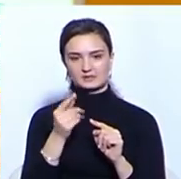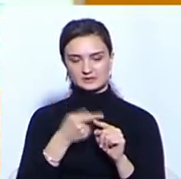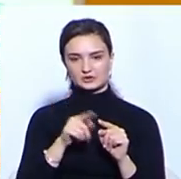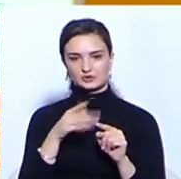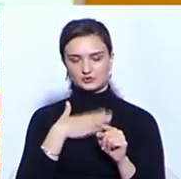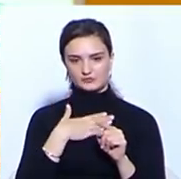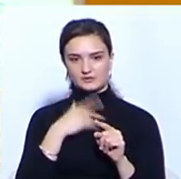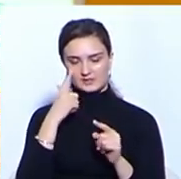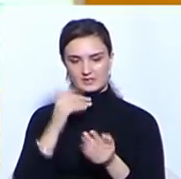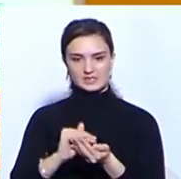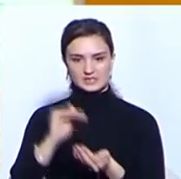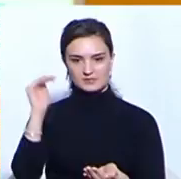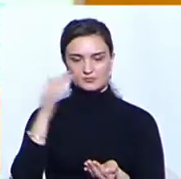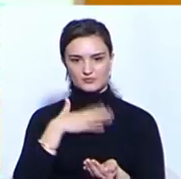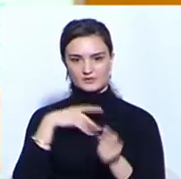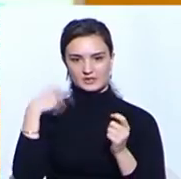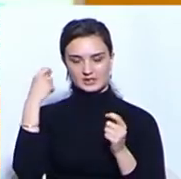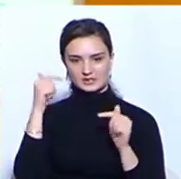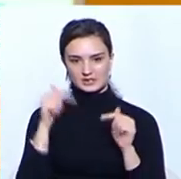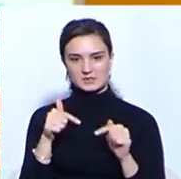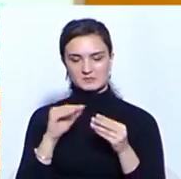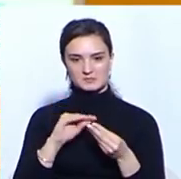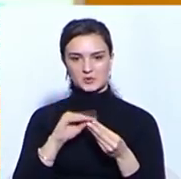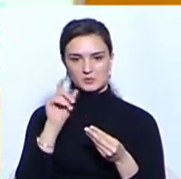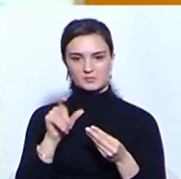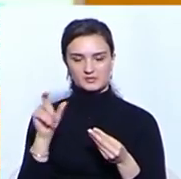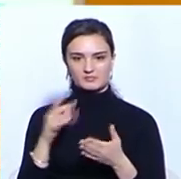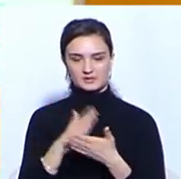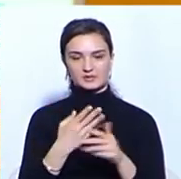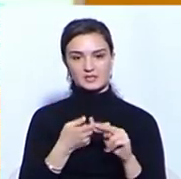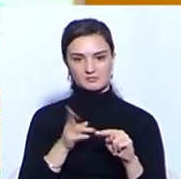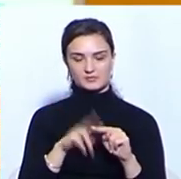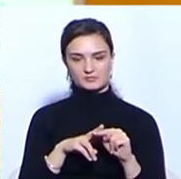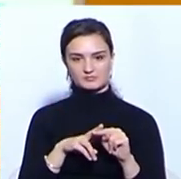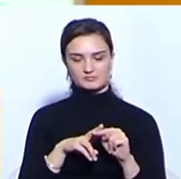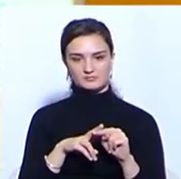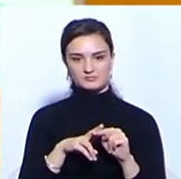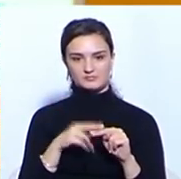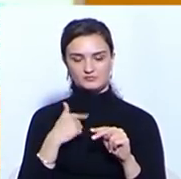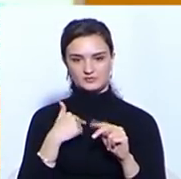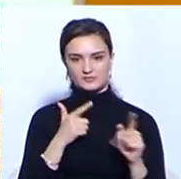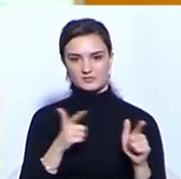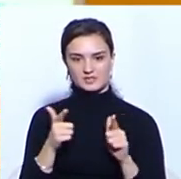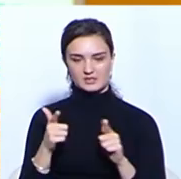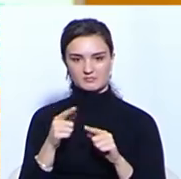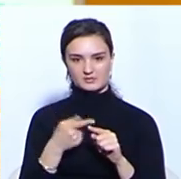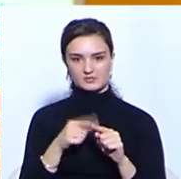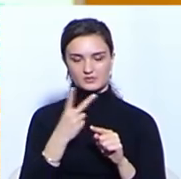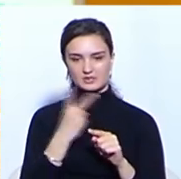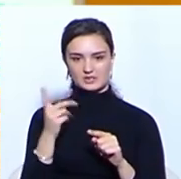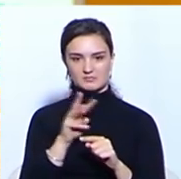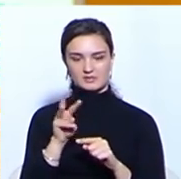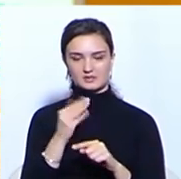ისინი ჩვენს თვალწინ იზრდებიან, ჩვენი გადაცემის მეგობრები არიან და ამიტომ ჩვენ ვემზადებით საგანგებოდ